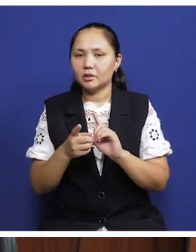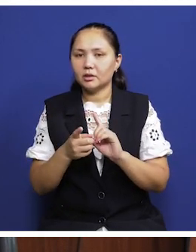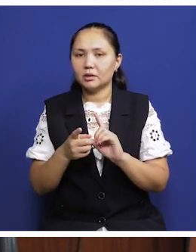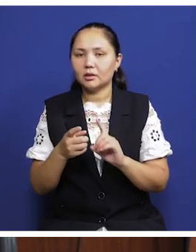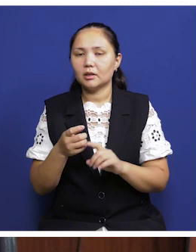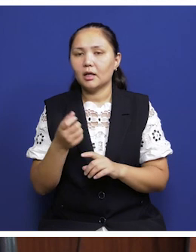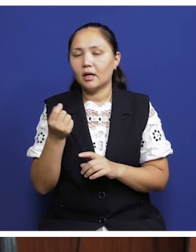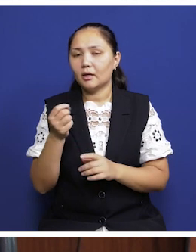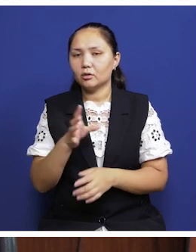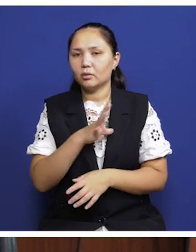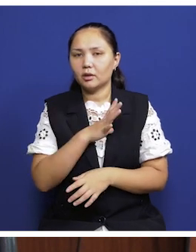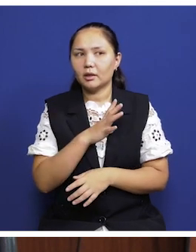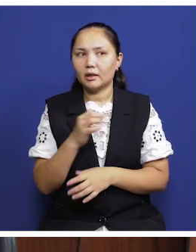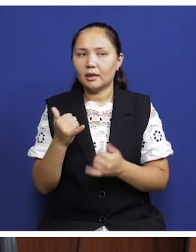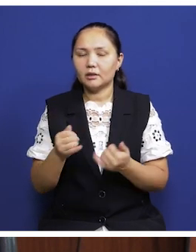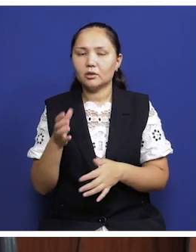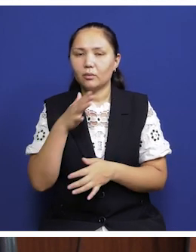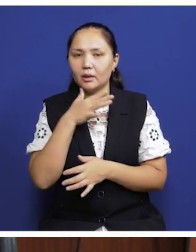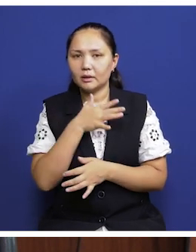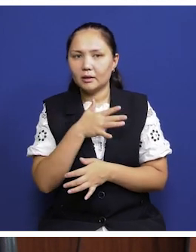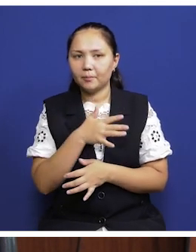түседі. Қазіргі таңда